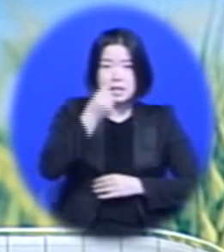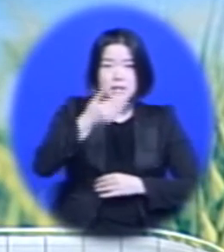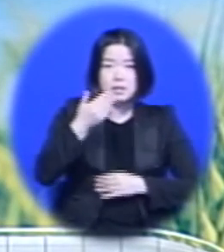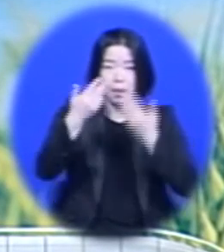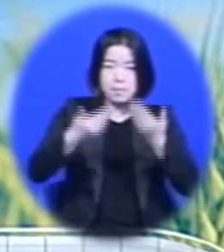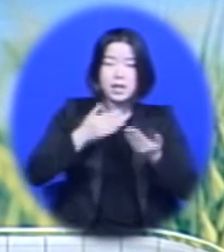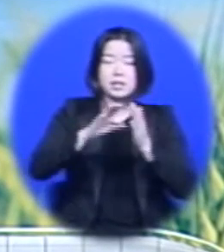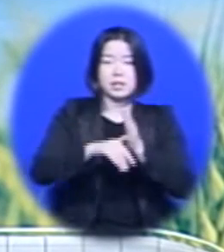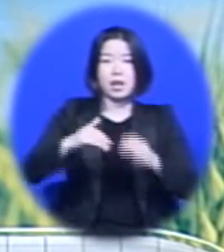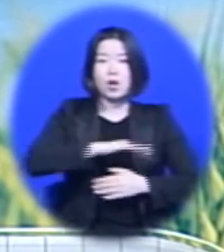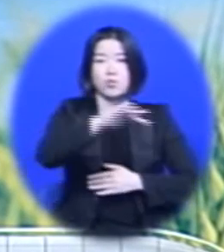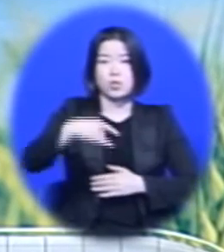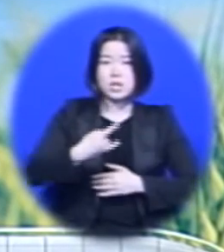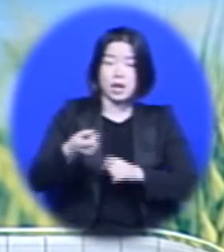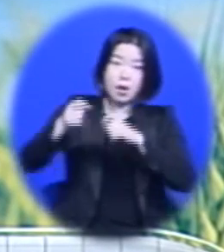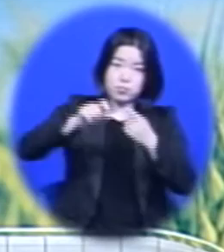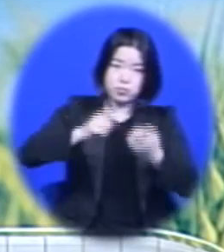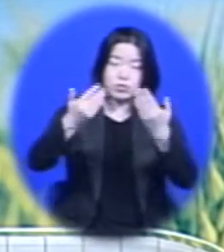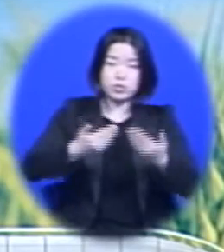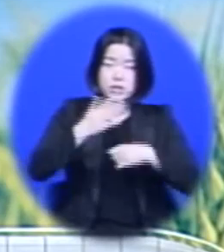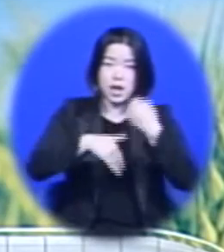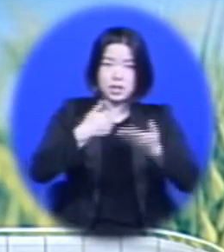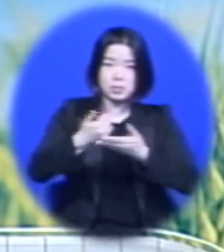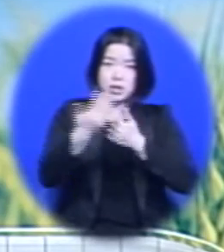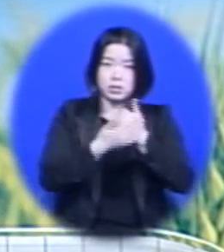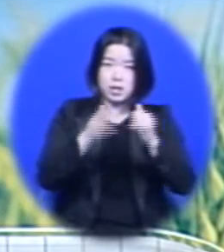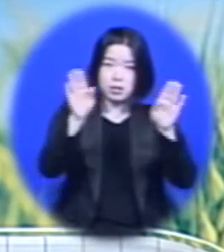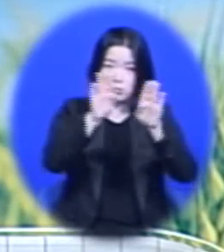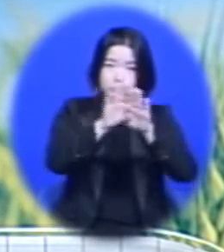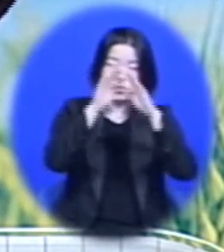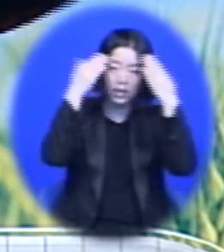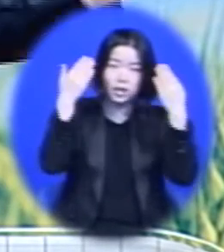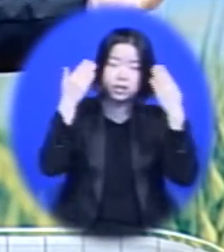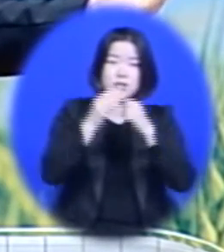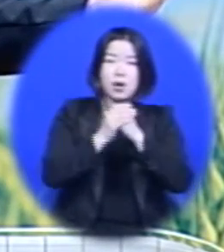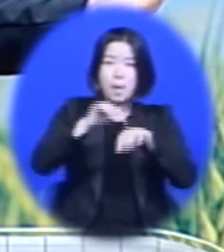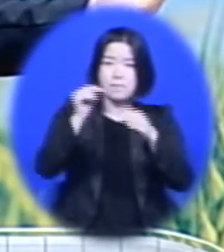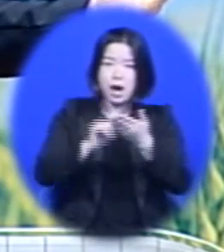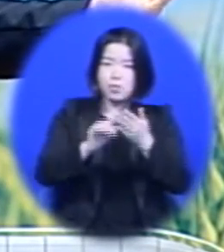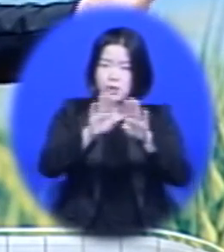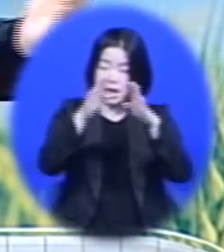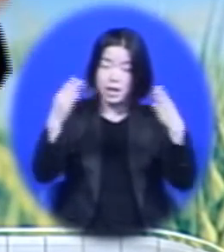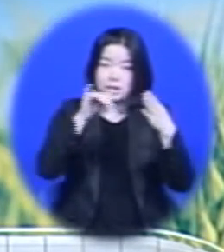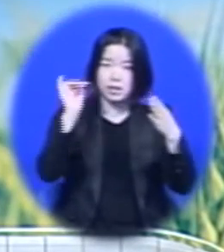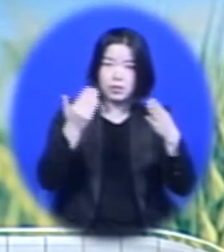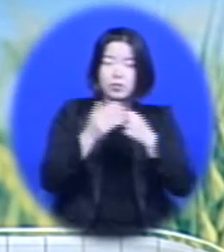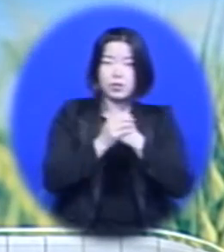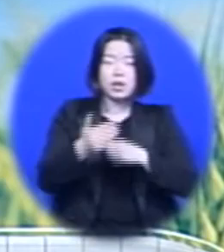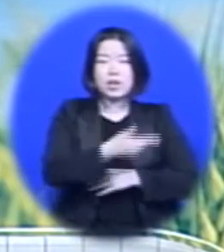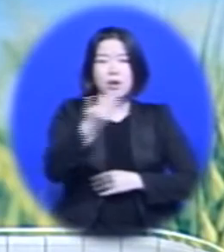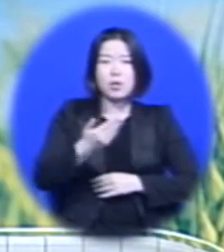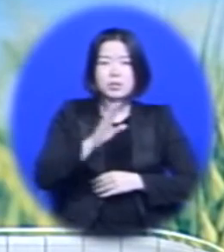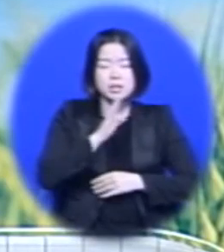때 우리에게 부어주시는 하나님의 은혜의 문을 향하여 우리가 마음을 활짝 열어야 됩니다. 정말 여러분